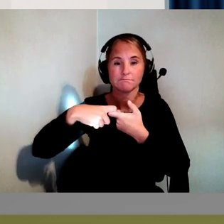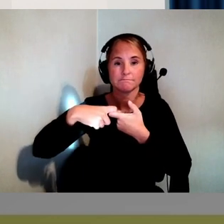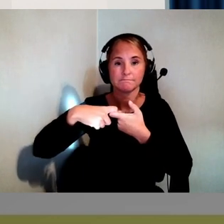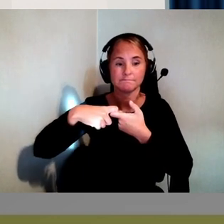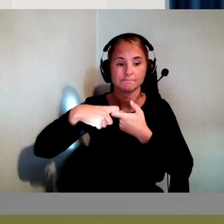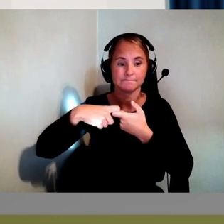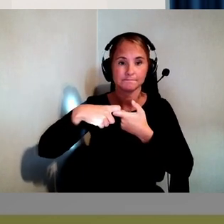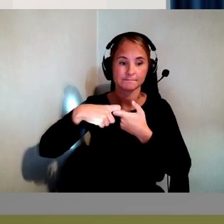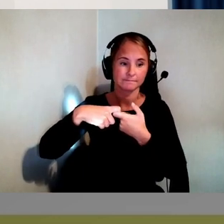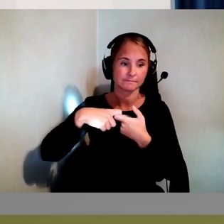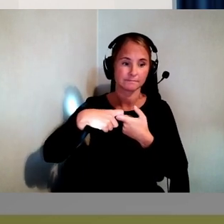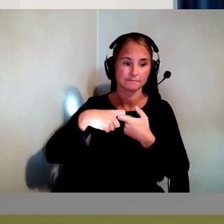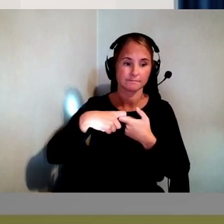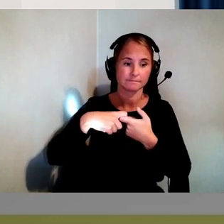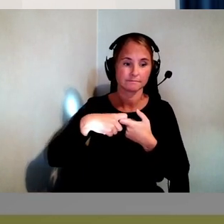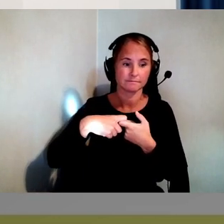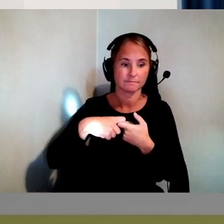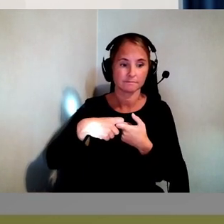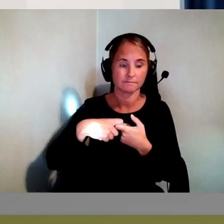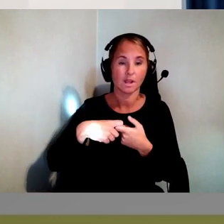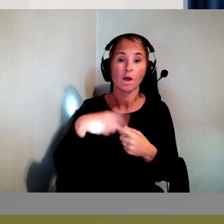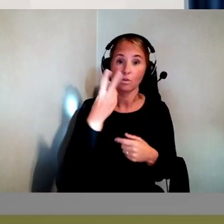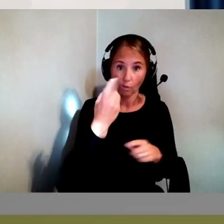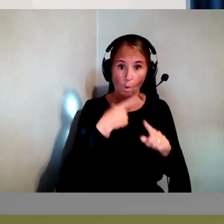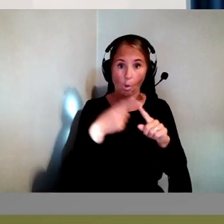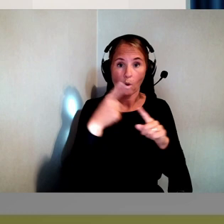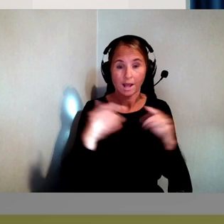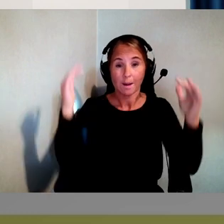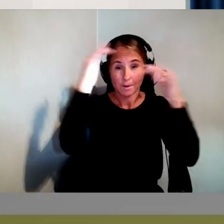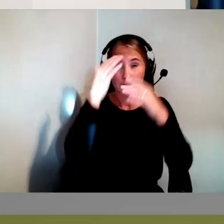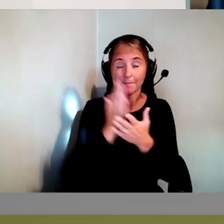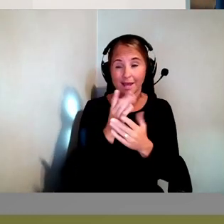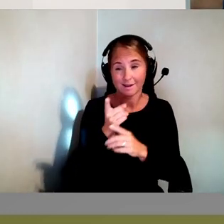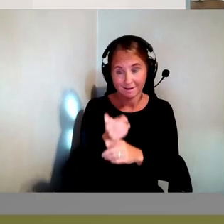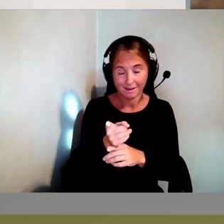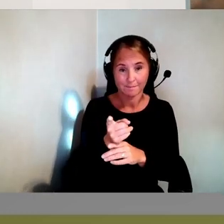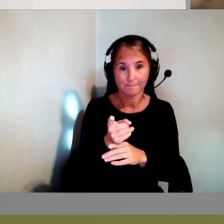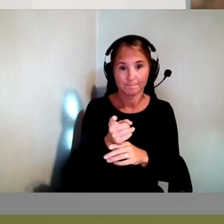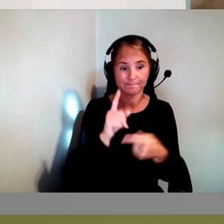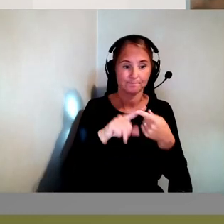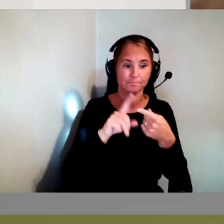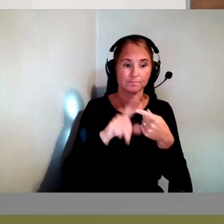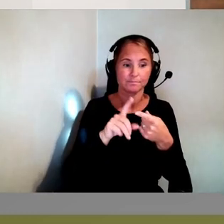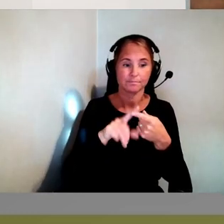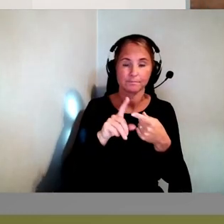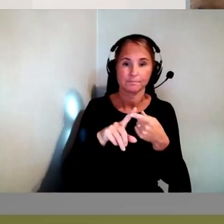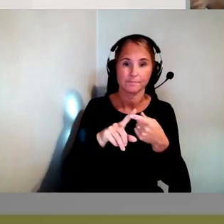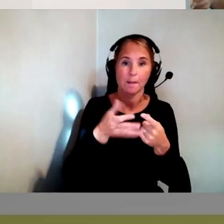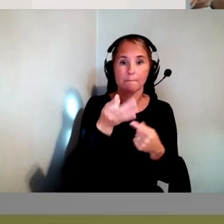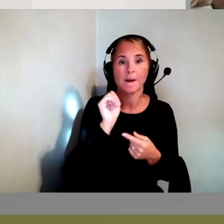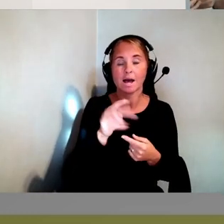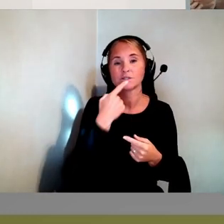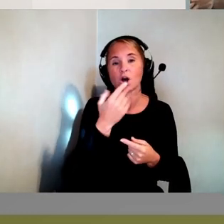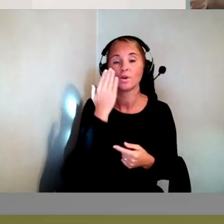Ehm jag vill föra fram två problem här så dels eh som som Per var inne på också